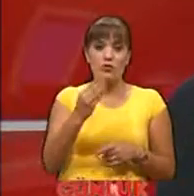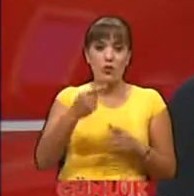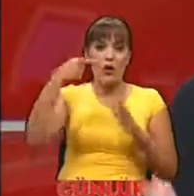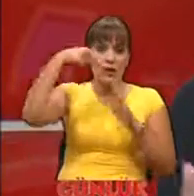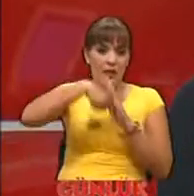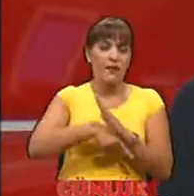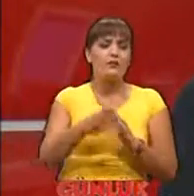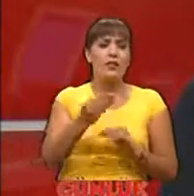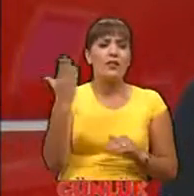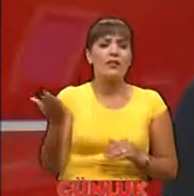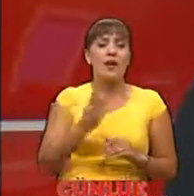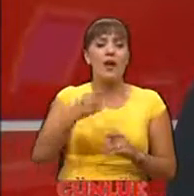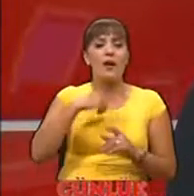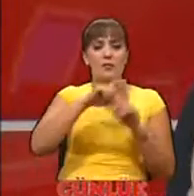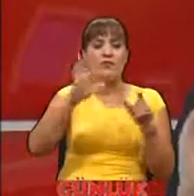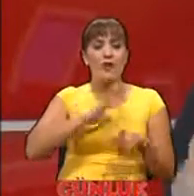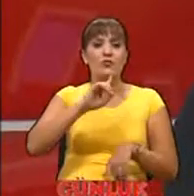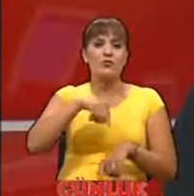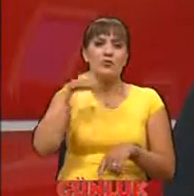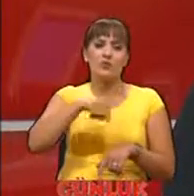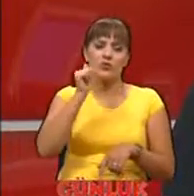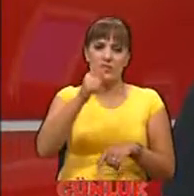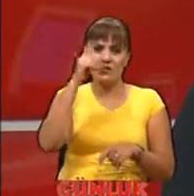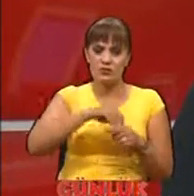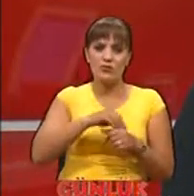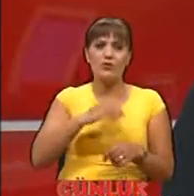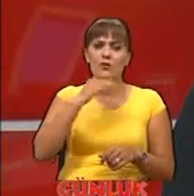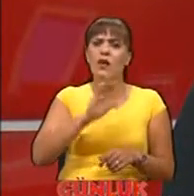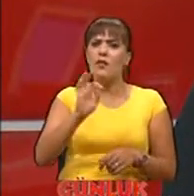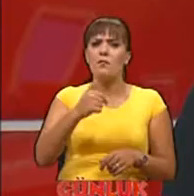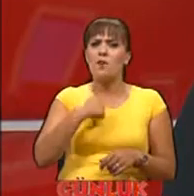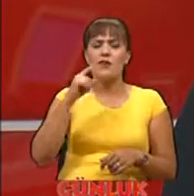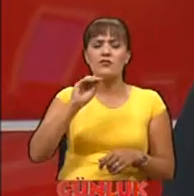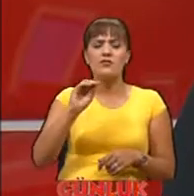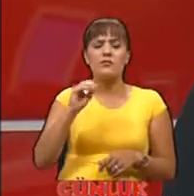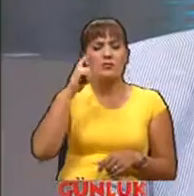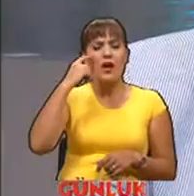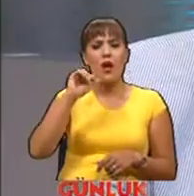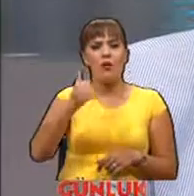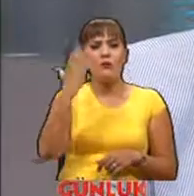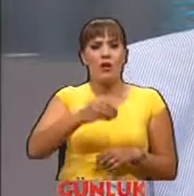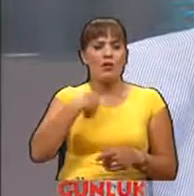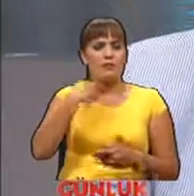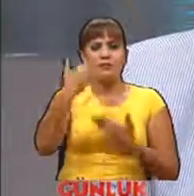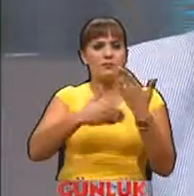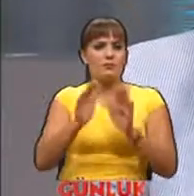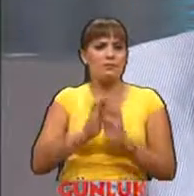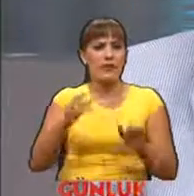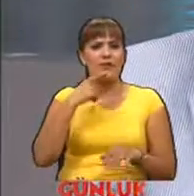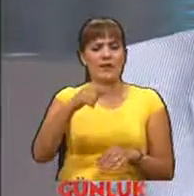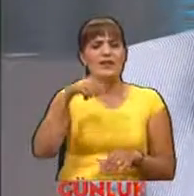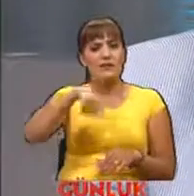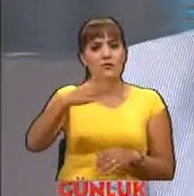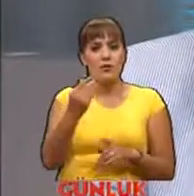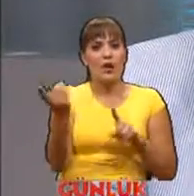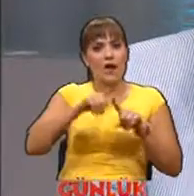çok derin. Daha evet. çok çok başlıklar evet. var. Evet. Süremiz bugün için doldu. Yeter bence önemli olan nirengi konuştuk noktalarını mu? Verdik diye. Siz de